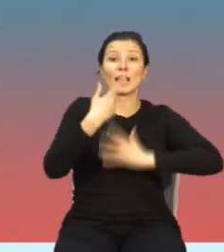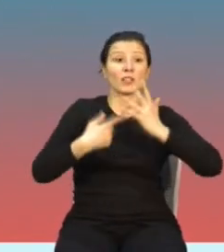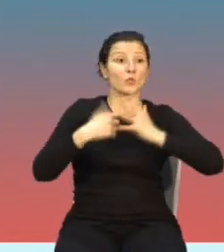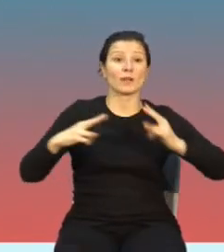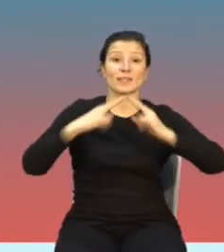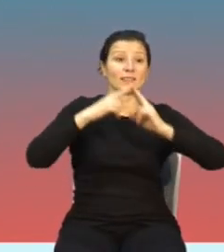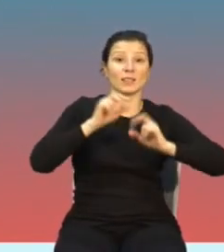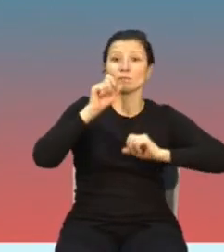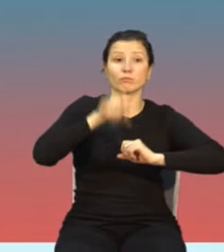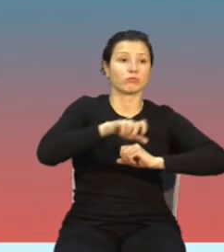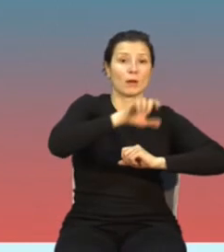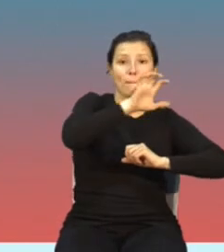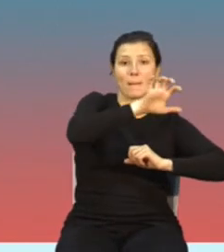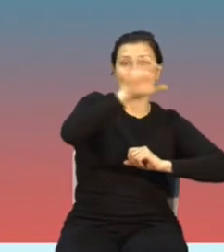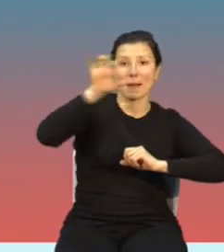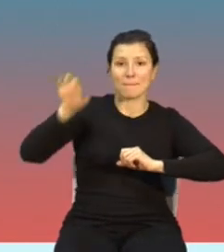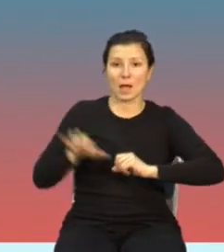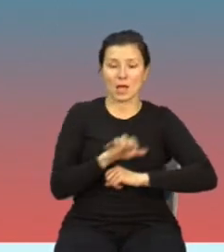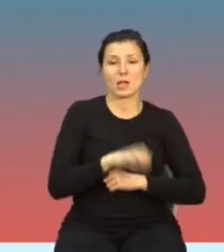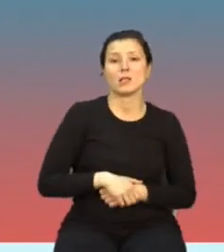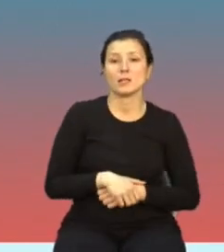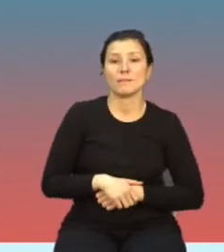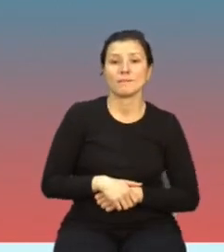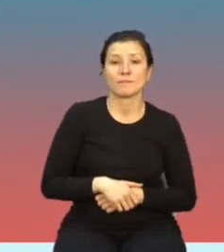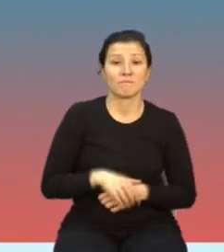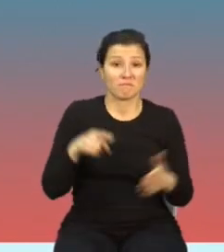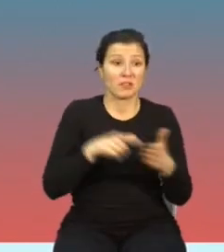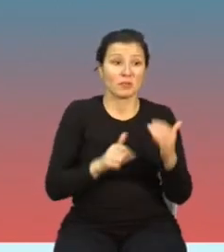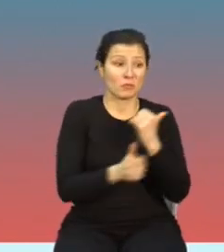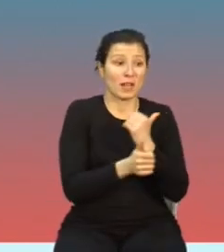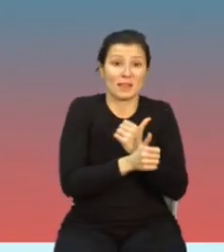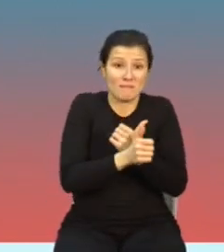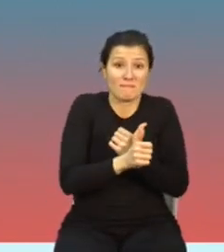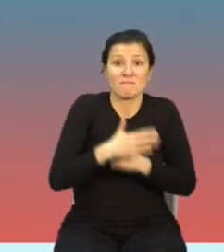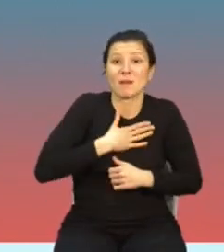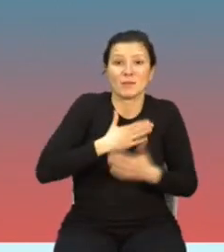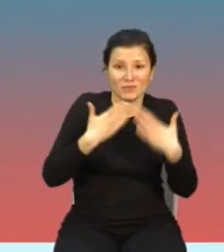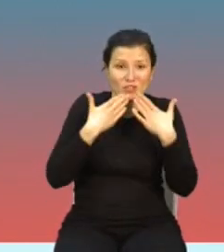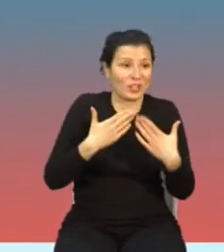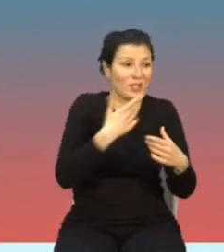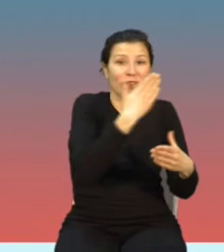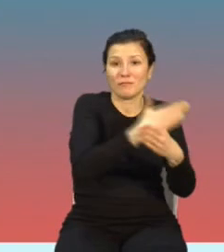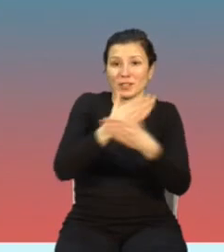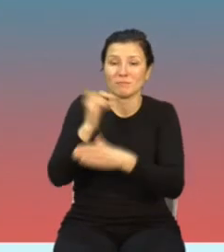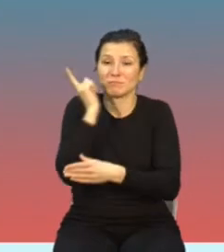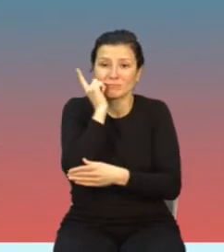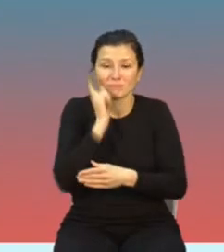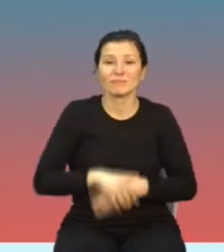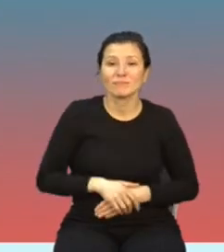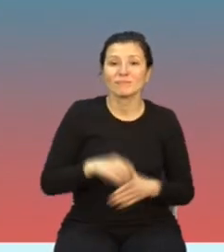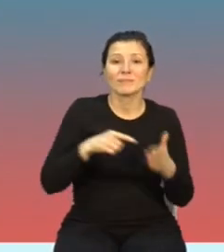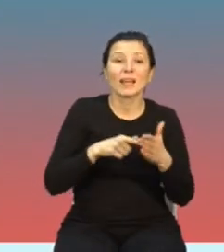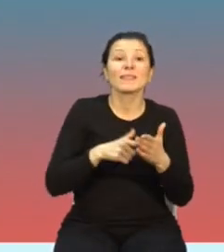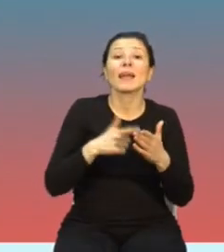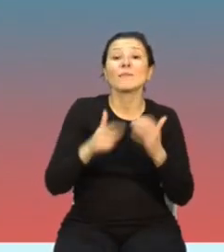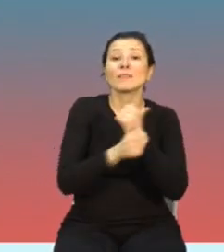przedstawiamy tutaj dane i to są dane, które ENCOM posiada od operatorów, czyli te dane są pozyskiwane raz na 3